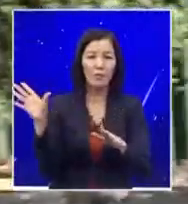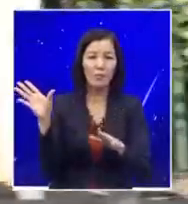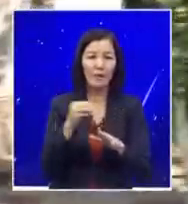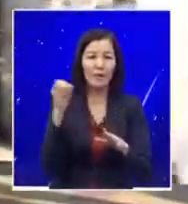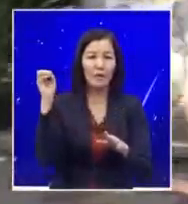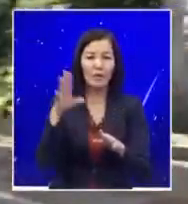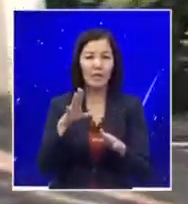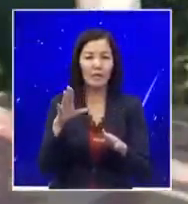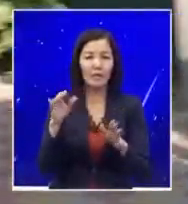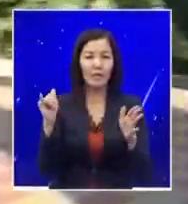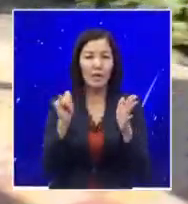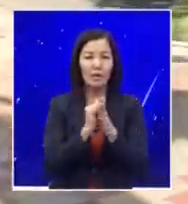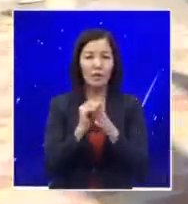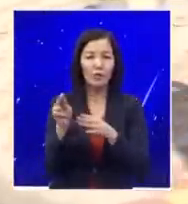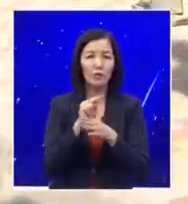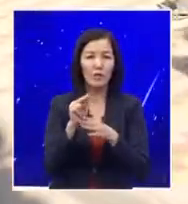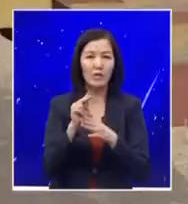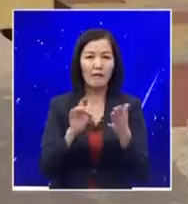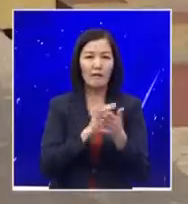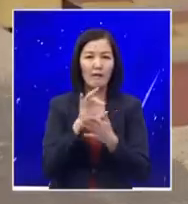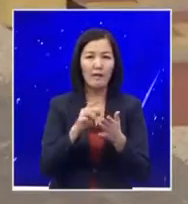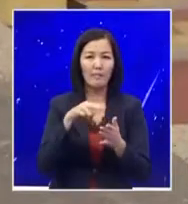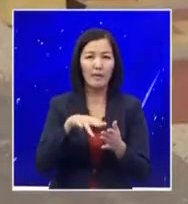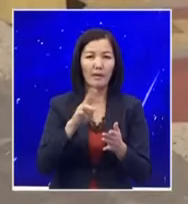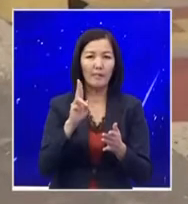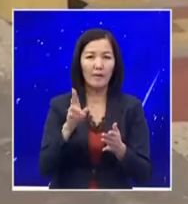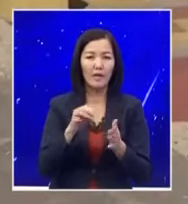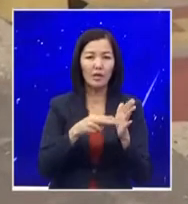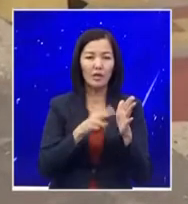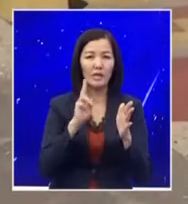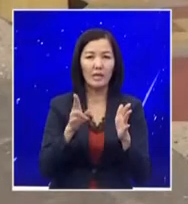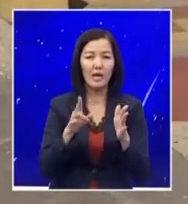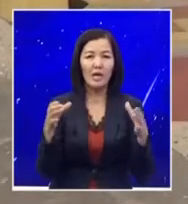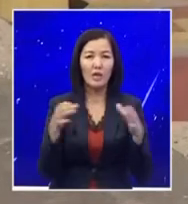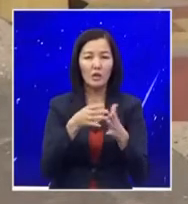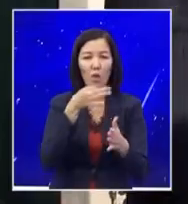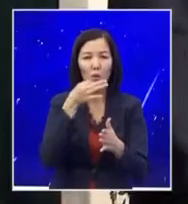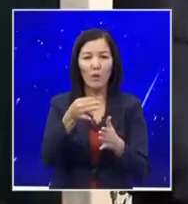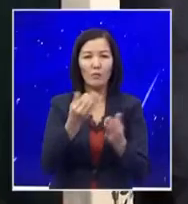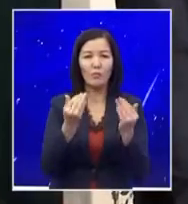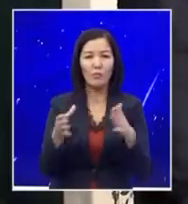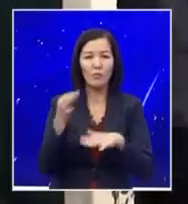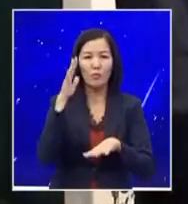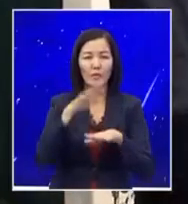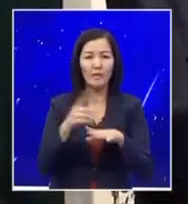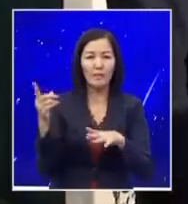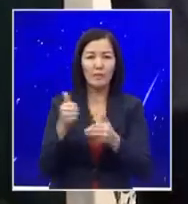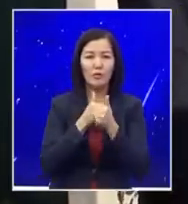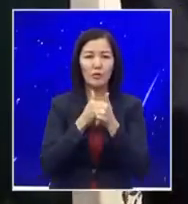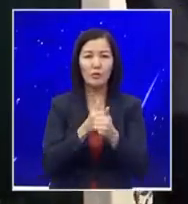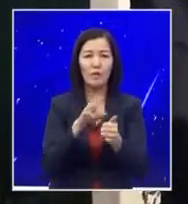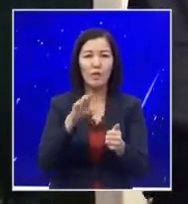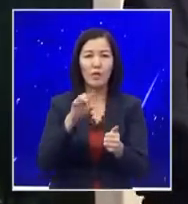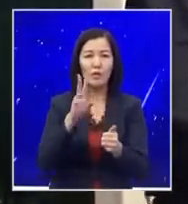жарық шамдары түзетіледі. Бұл шаруаларға қаладағы ПМК, ЖТК жауапкершілігі шектеулі серіктестігі жауапты. Барысын бүгін облыс әкімінің